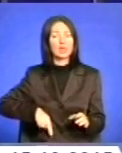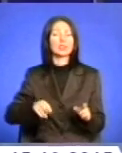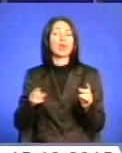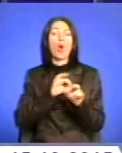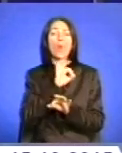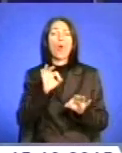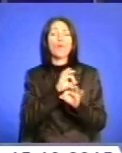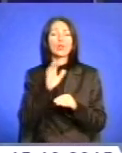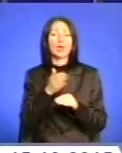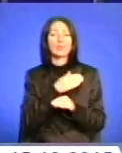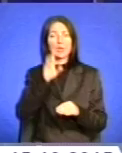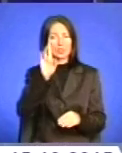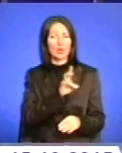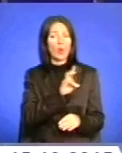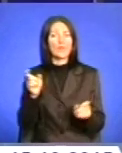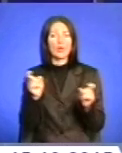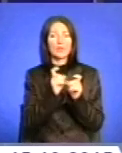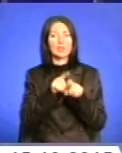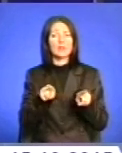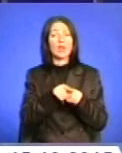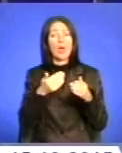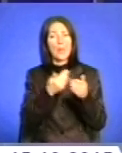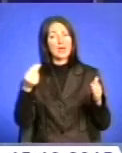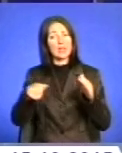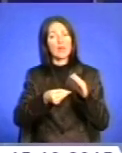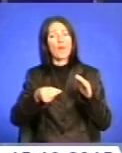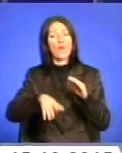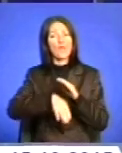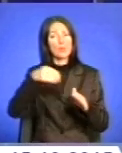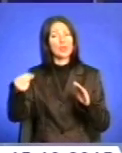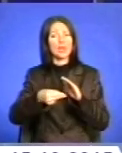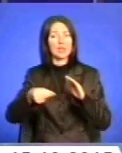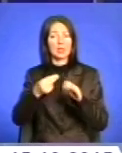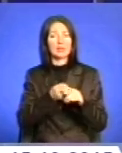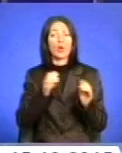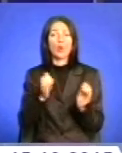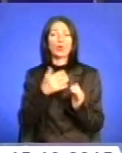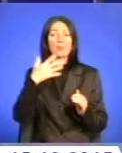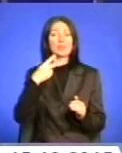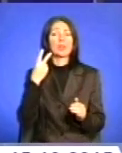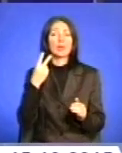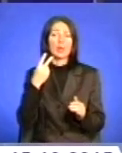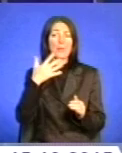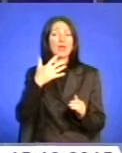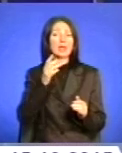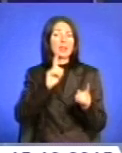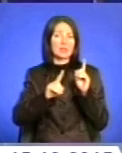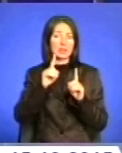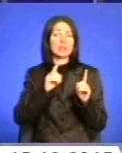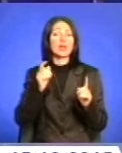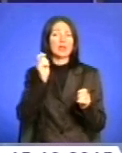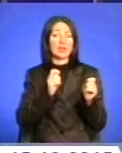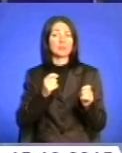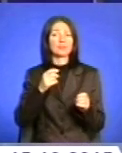міжконфесійних конфліктів та передвиборча агітація. Це коротко про п'яте скликання 52-ї сесії обласної ради. Сьогодні депутатський